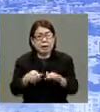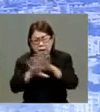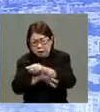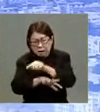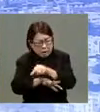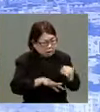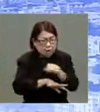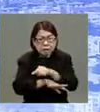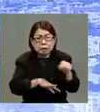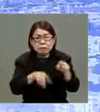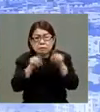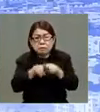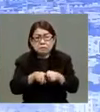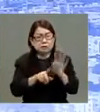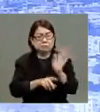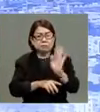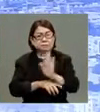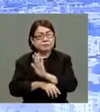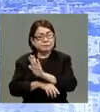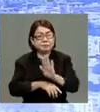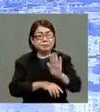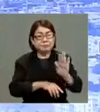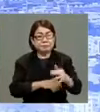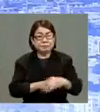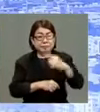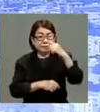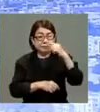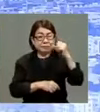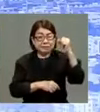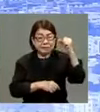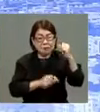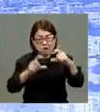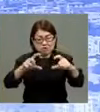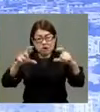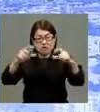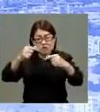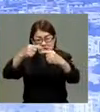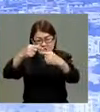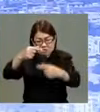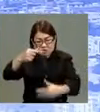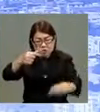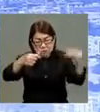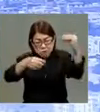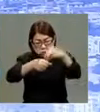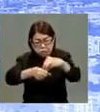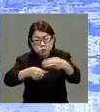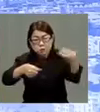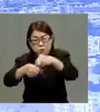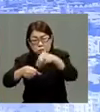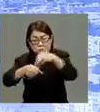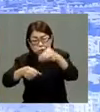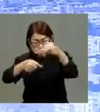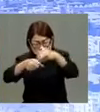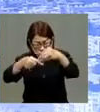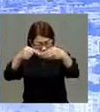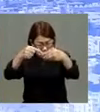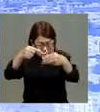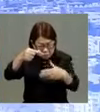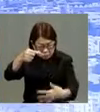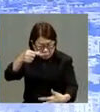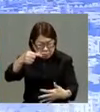ครับก็เป็นหลากหลายมุมเพราะฉะนั้นไทยชนะจะเป็นแพลตฟอร์มใหญ่ที่จะมีชุดข้อมูลเข้ามาเพื่อให้ประชาชนสะดวกขึ้นแล้